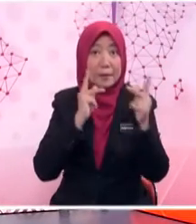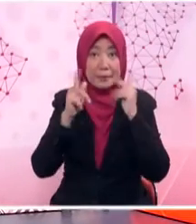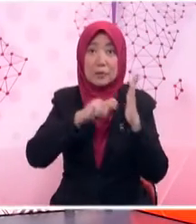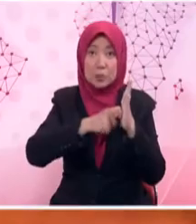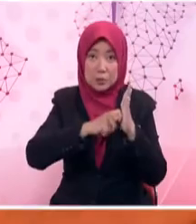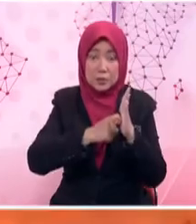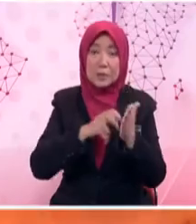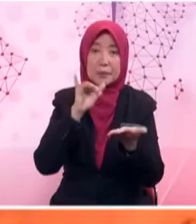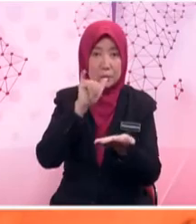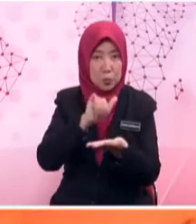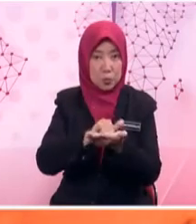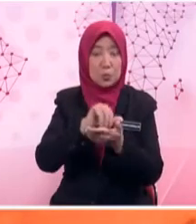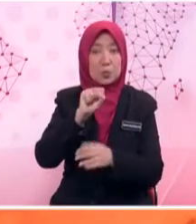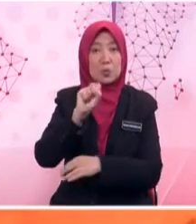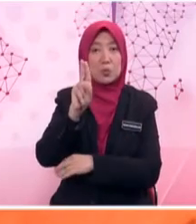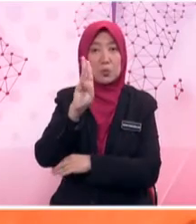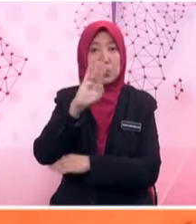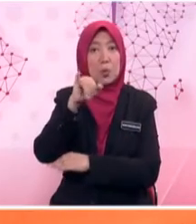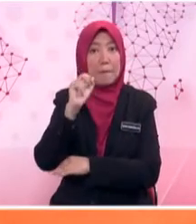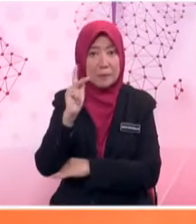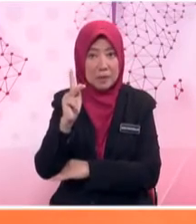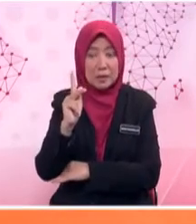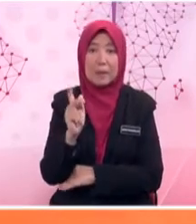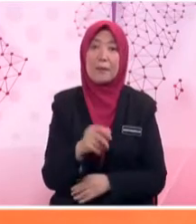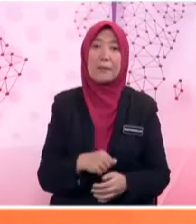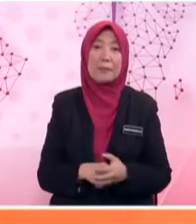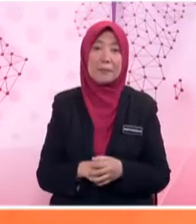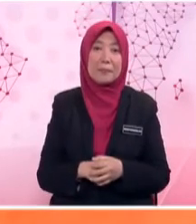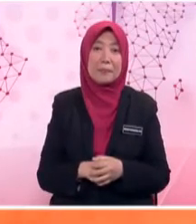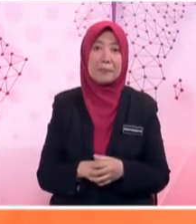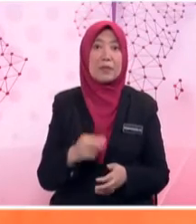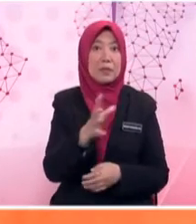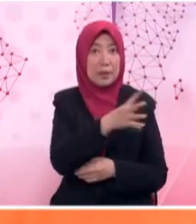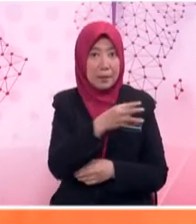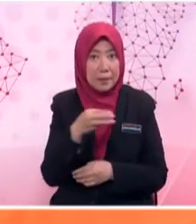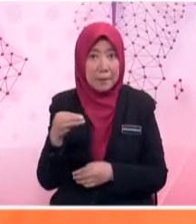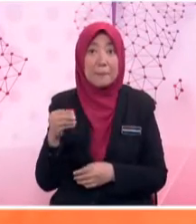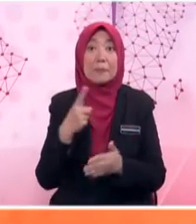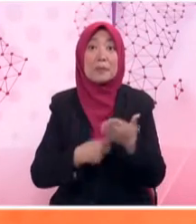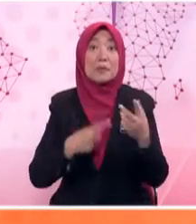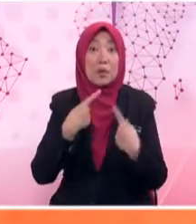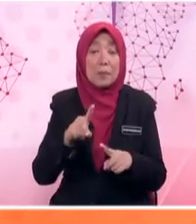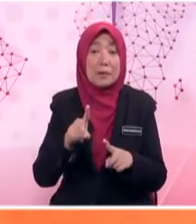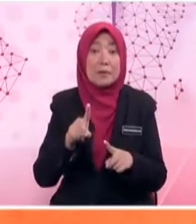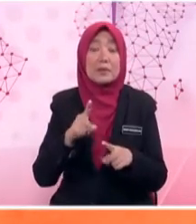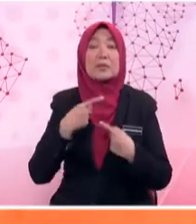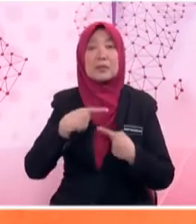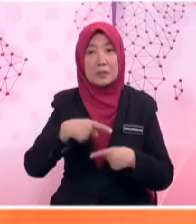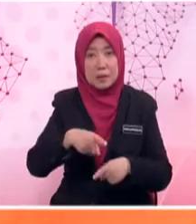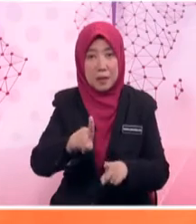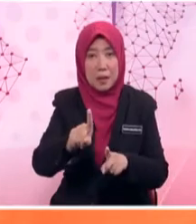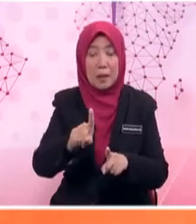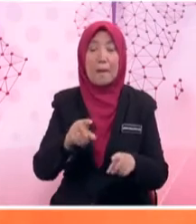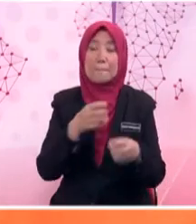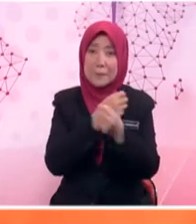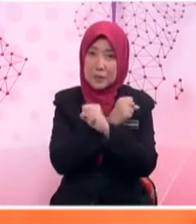adalah subjeknya. Dan pastinya sedang menyiapkan buku scrap. Ya,